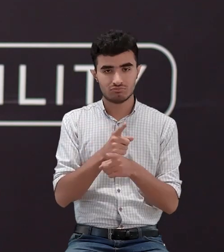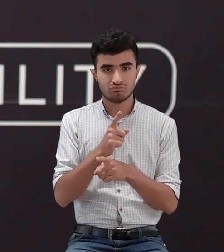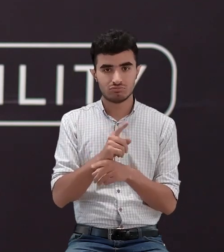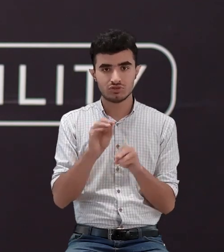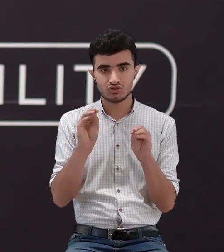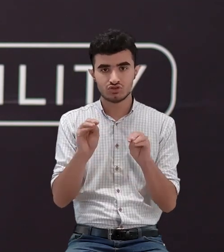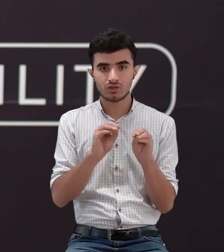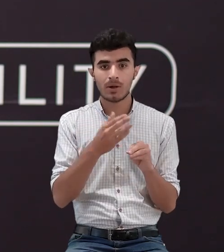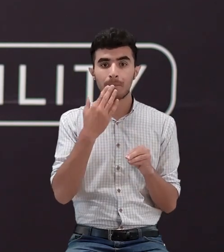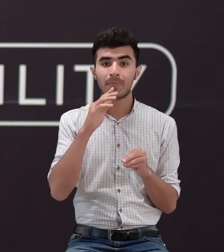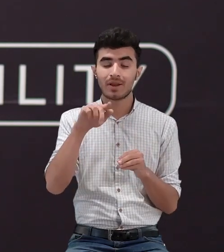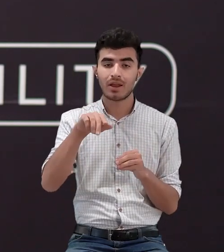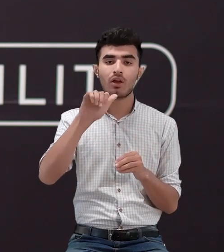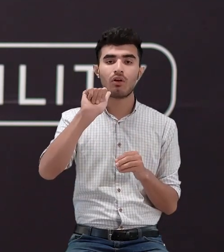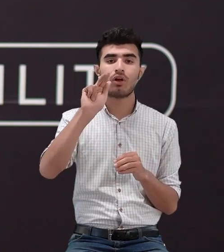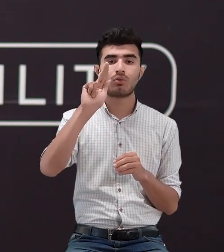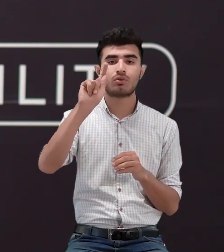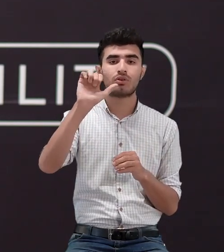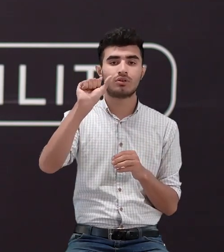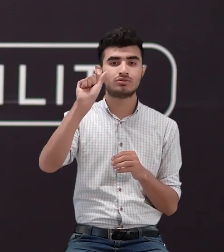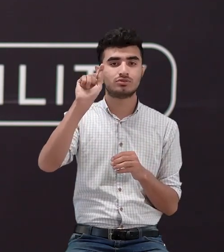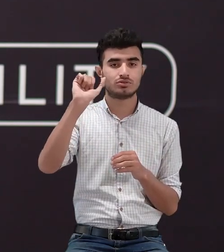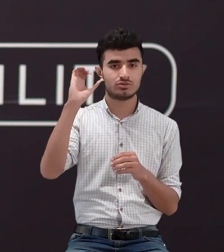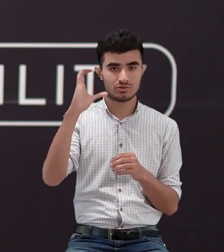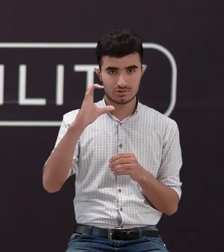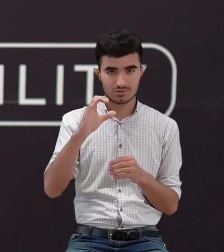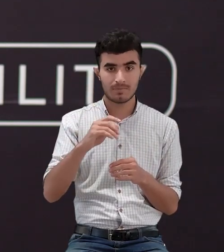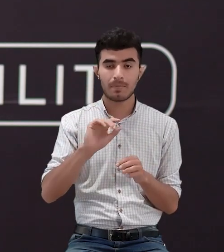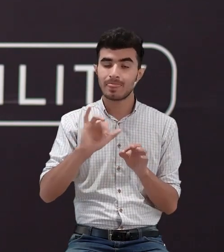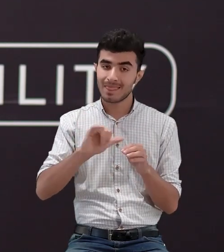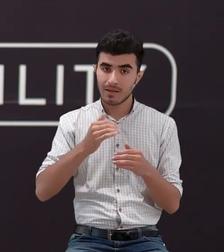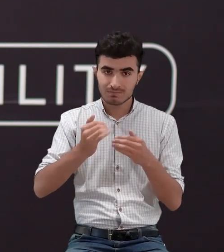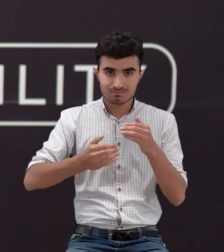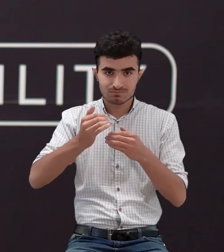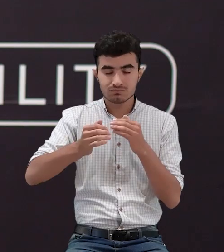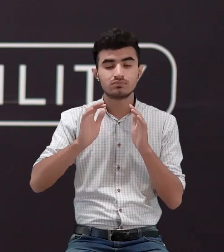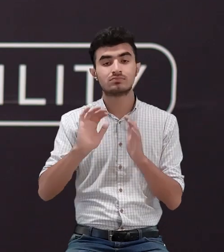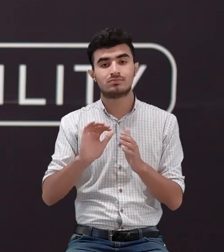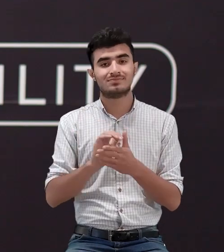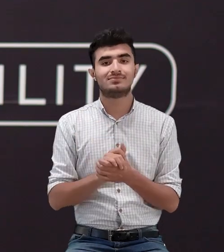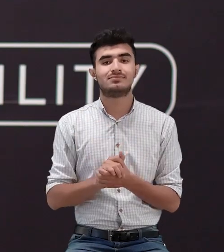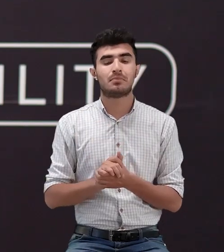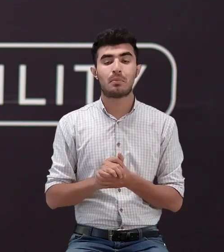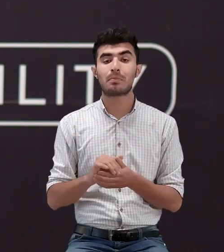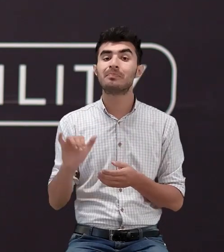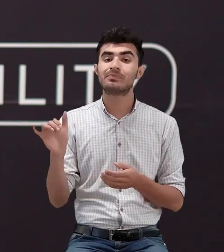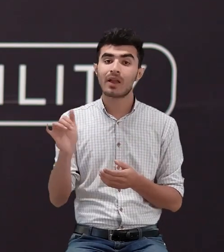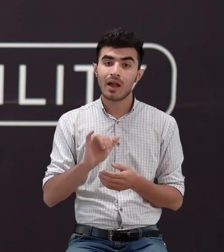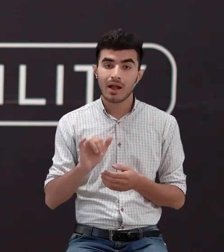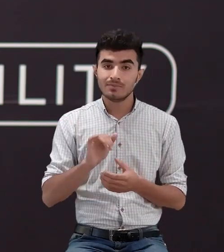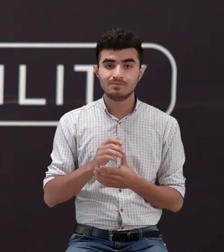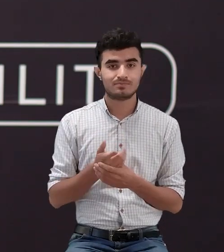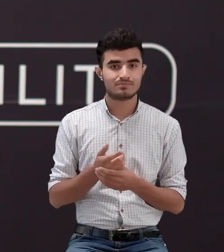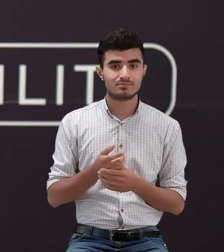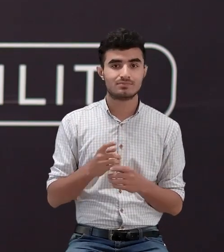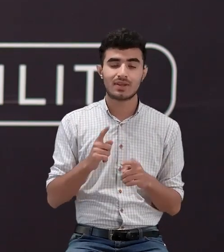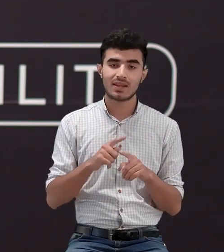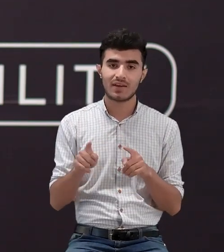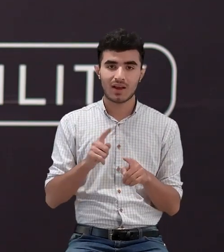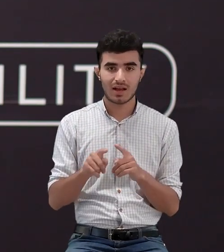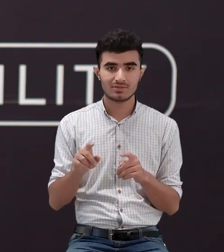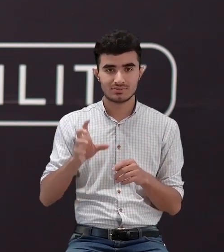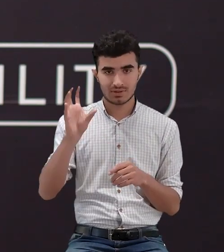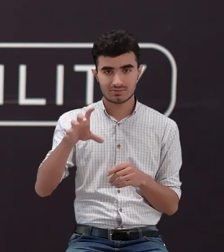جائے گا وہاں. ہی از آٹسٹک. تو اسی طرح اس کے لیے اسٹیپس بریک ڈاؤن کیے گئے ہیں, اسی طرح اس کے لیے